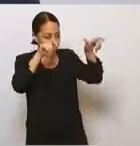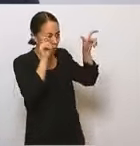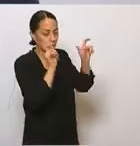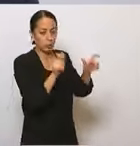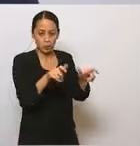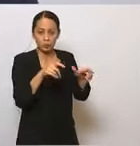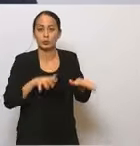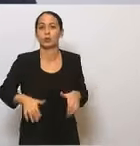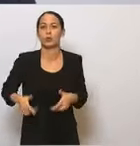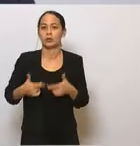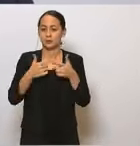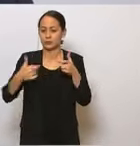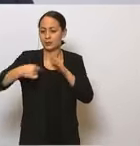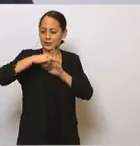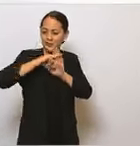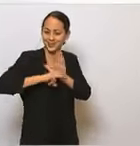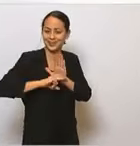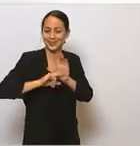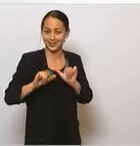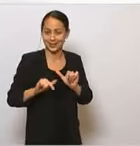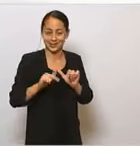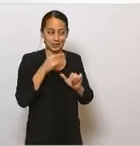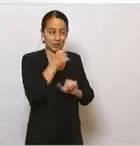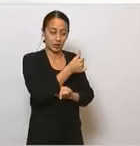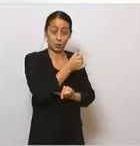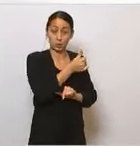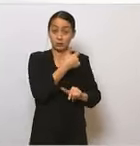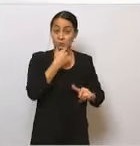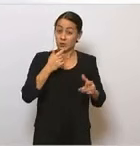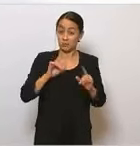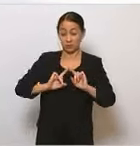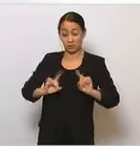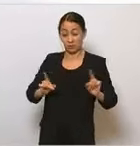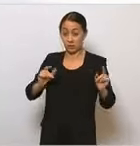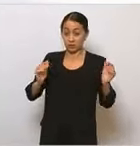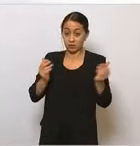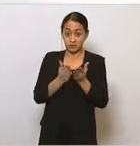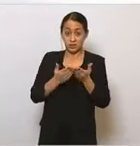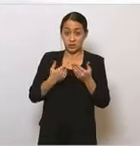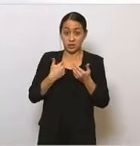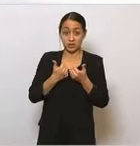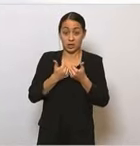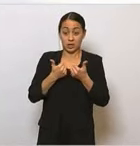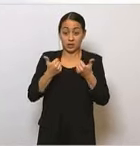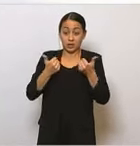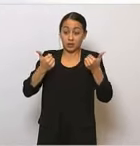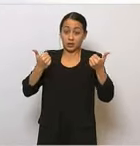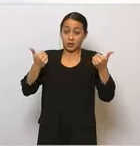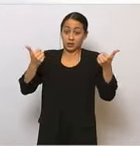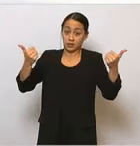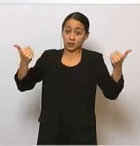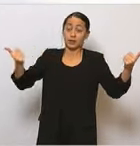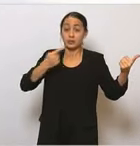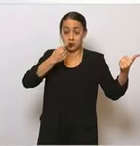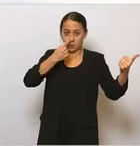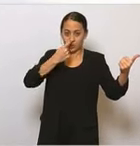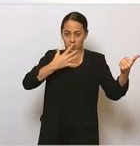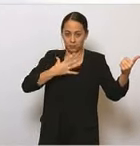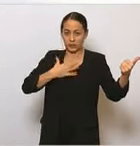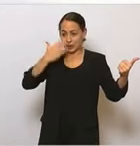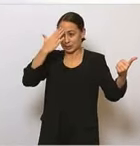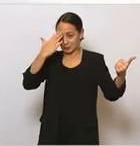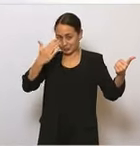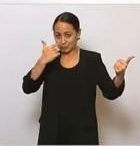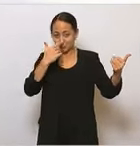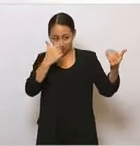régulation américain. C'est pas un problème d'irriment, mais en tout cas, je pense que ça va devenir un sujet si nous ne sommes pas capables de nous